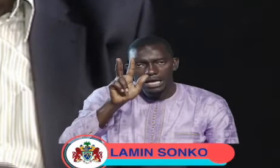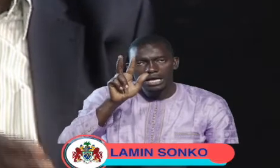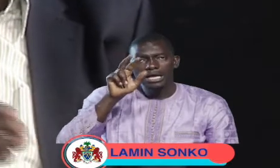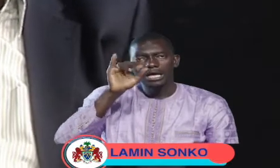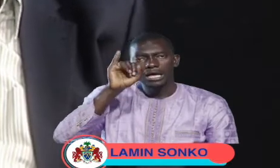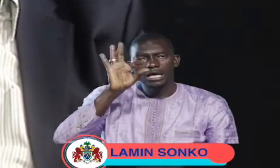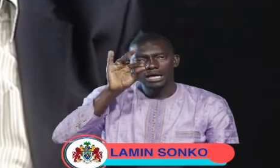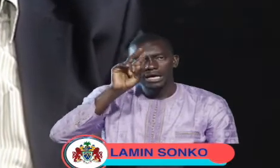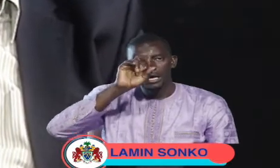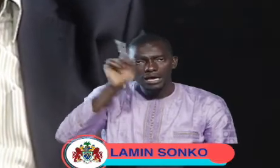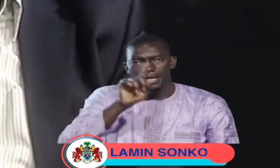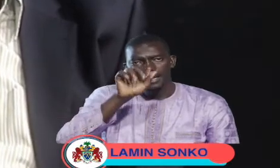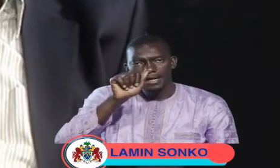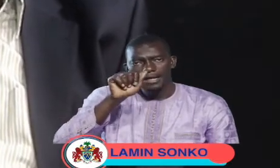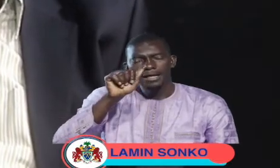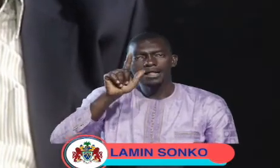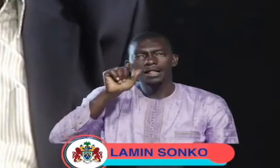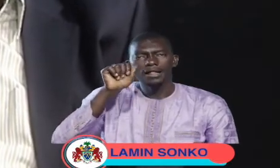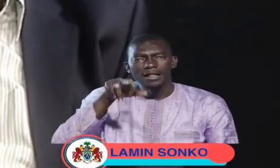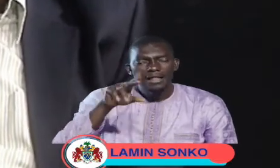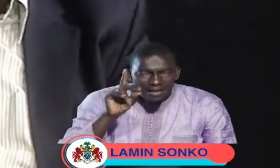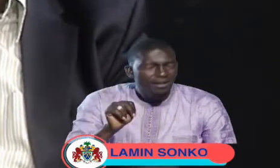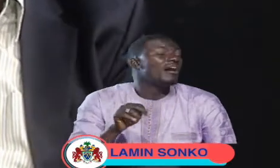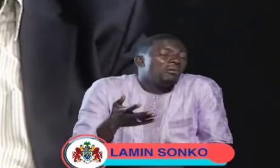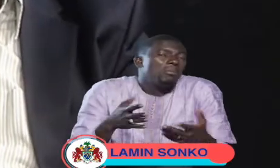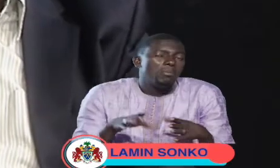WHO ñom ñoko jox